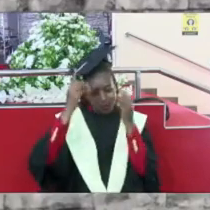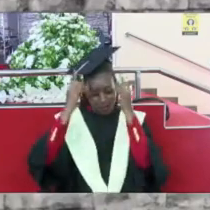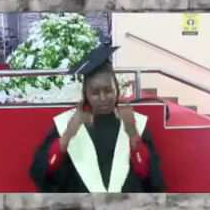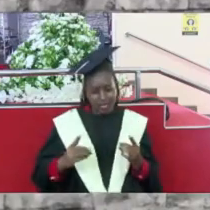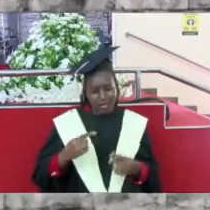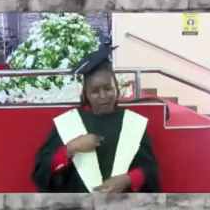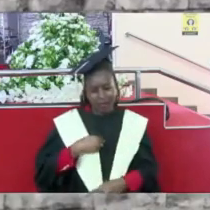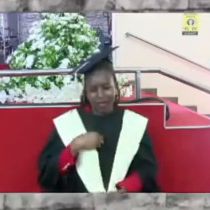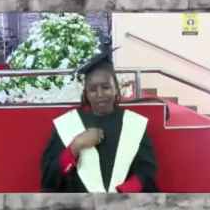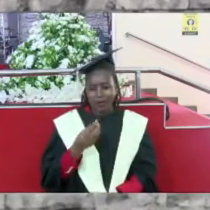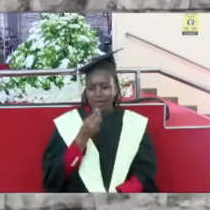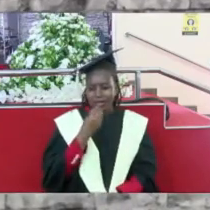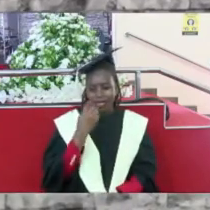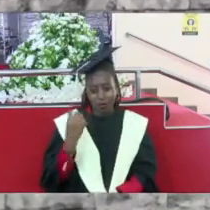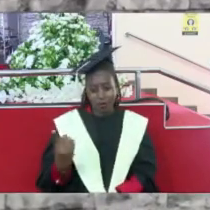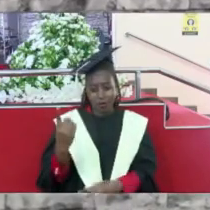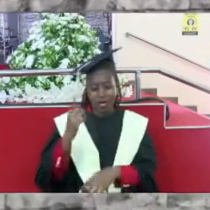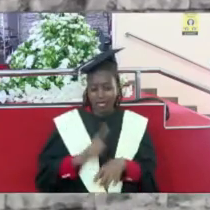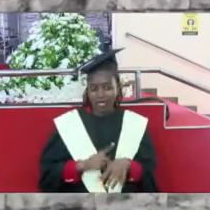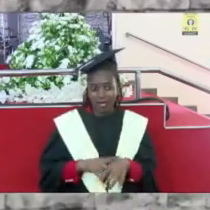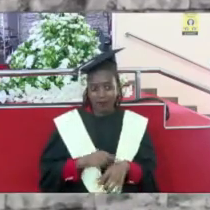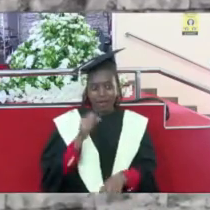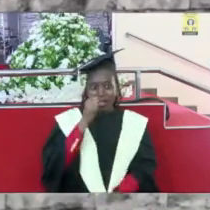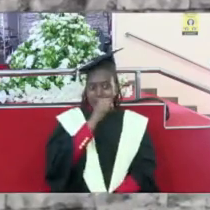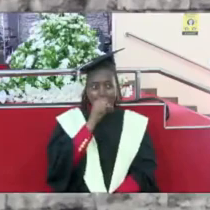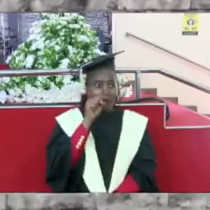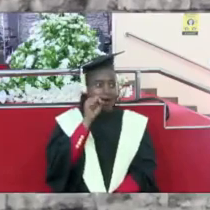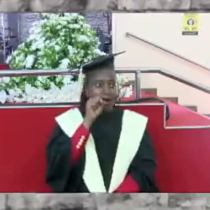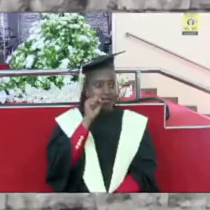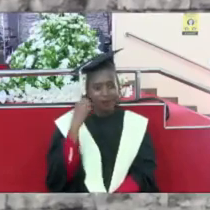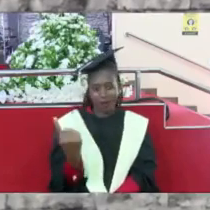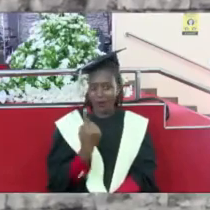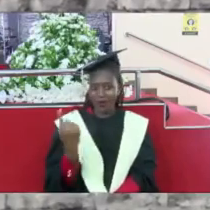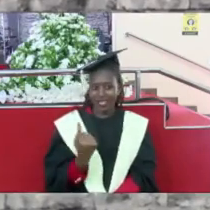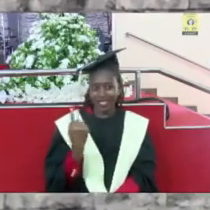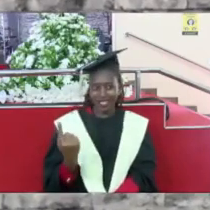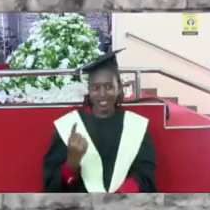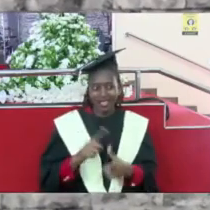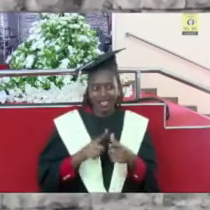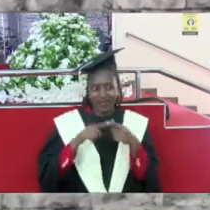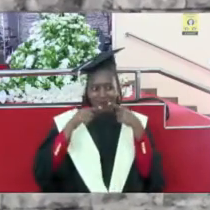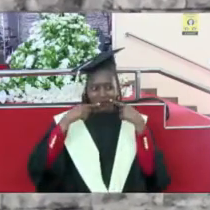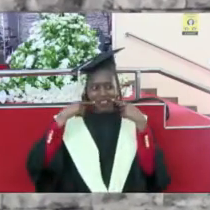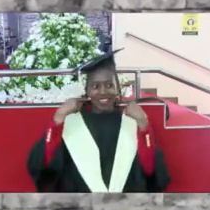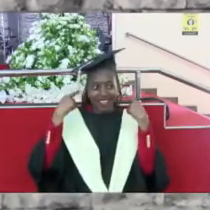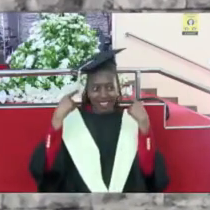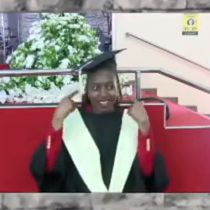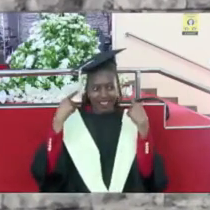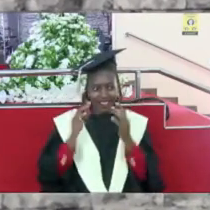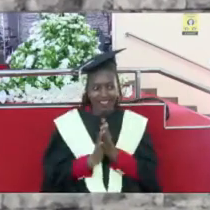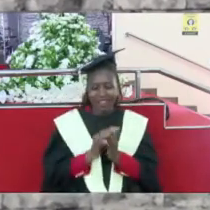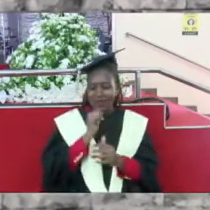dangerous. Ukishiba utaweza kulala supper tu. Only supper, you will be taking only supper. But you smile. Una smile. Don't